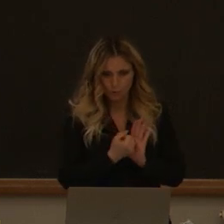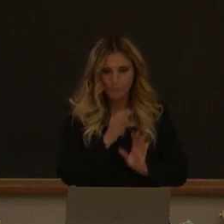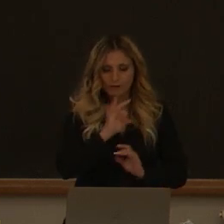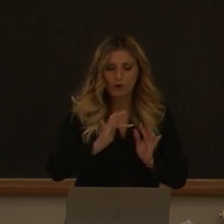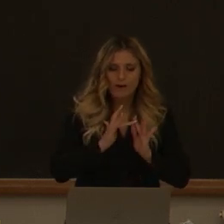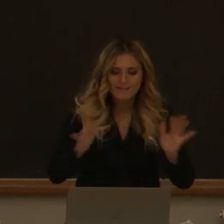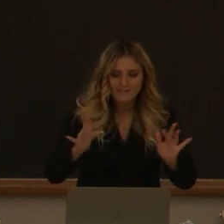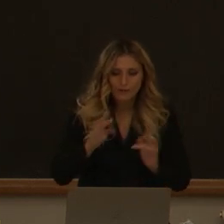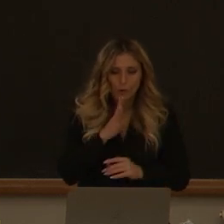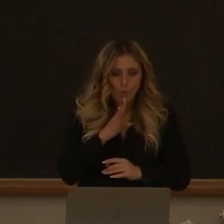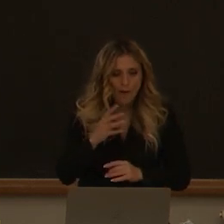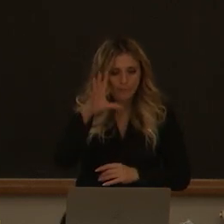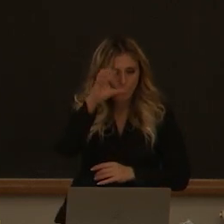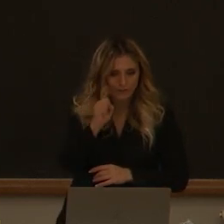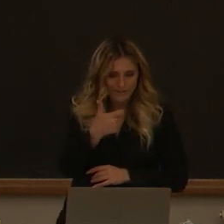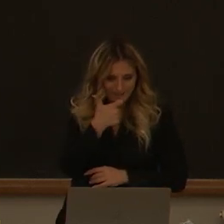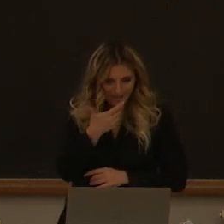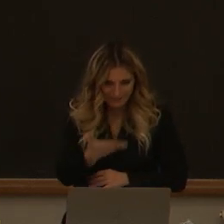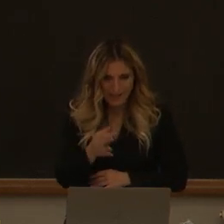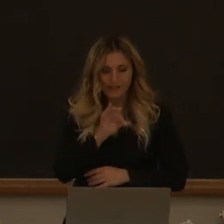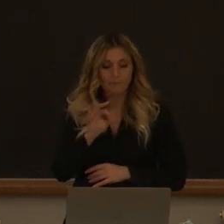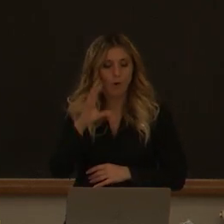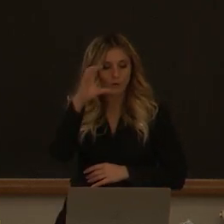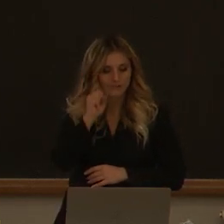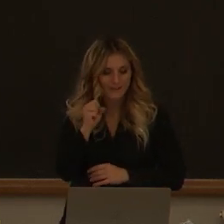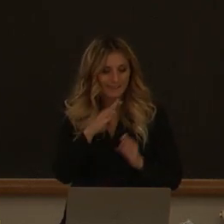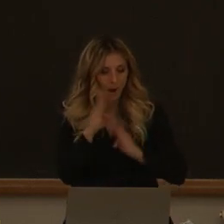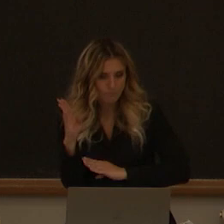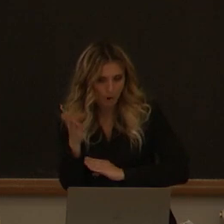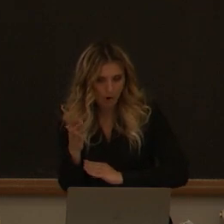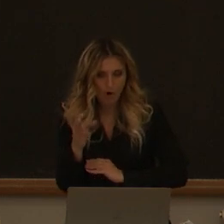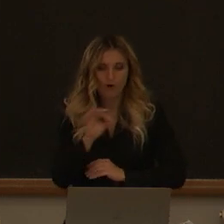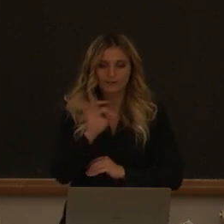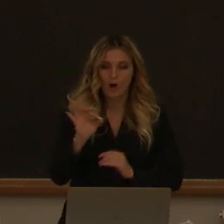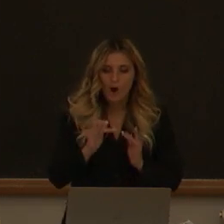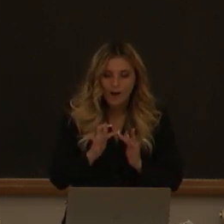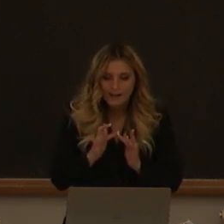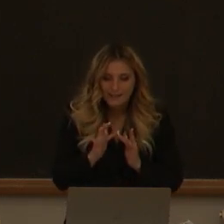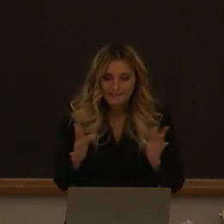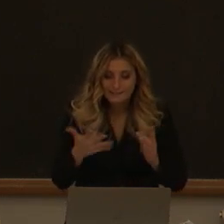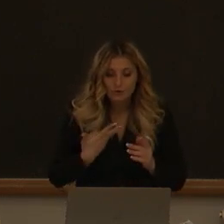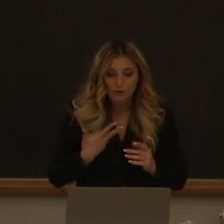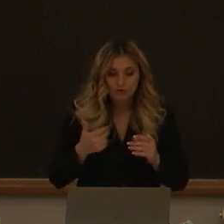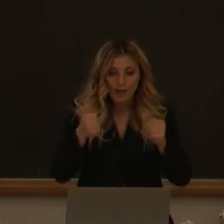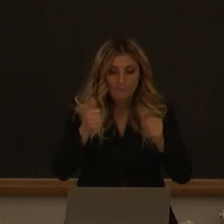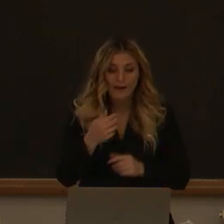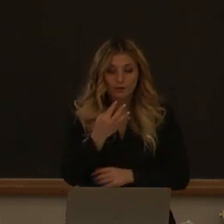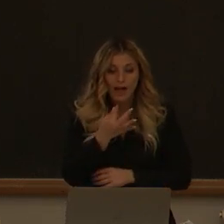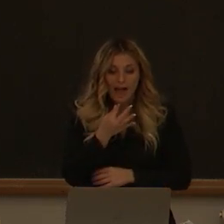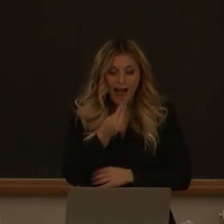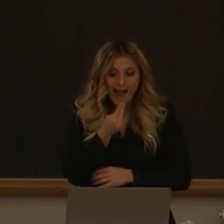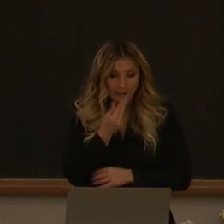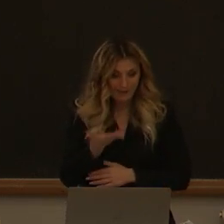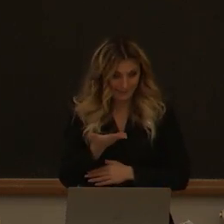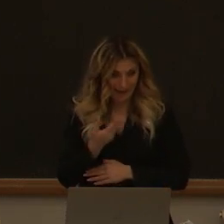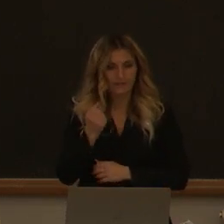sito web dell'Università di Teramo, dell'Università di Bologna e del sito del Banco Alimentare di Marco Lucchini.